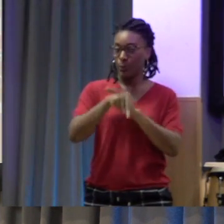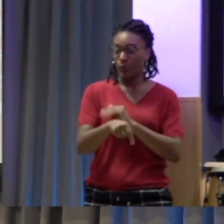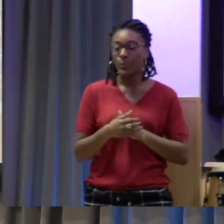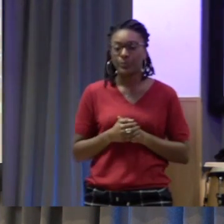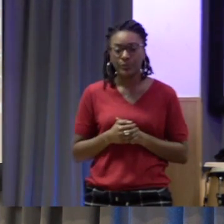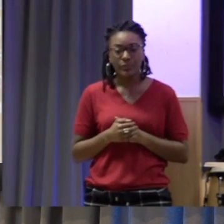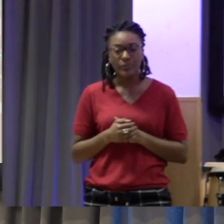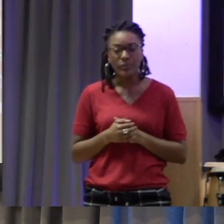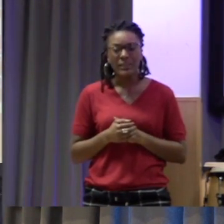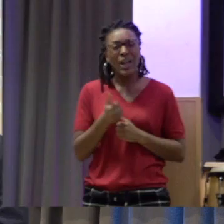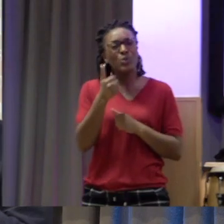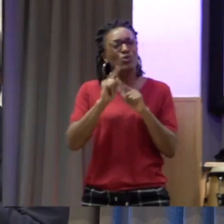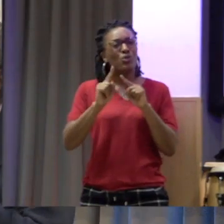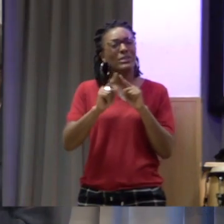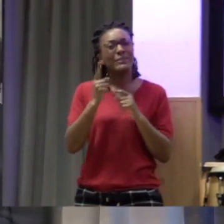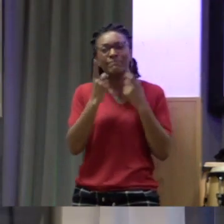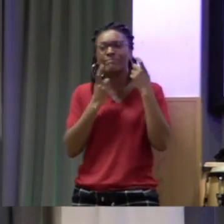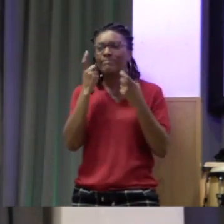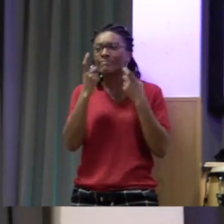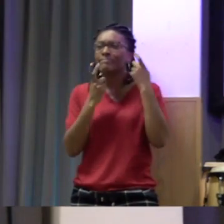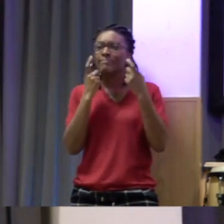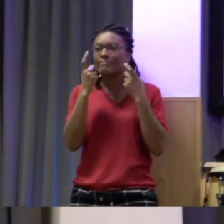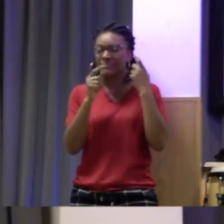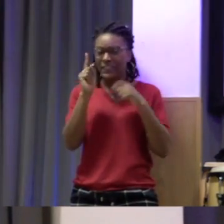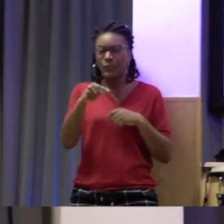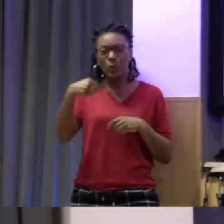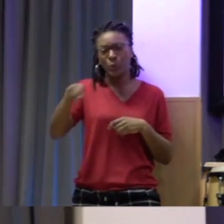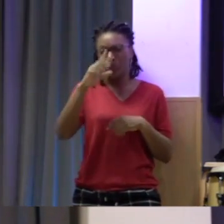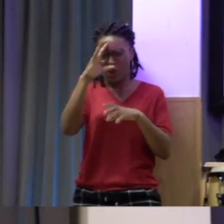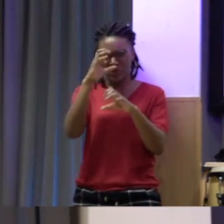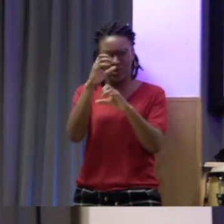Mais il y a une réflexion qui demande, à un moment donné, qu'on s'attarde un peu.